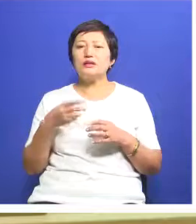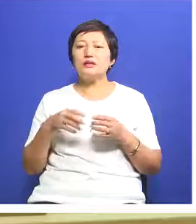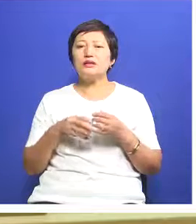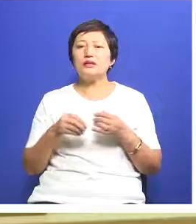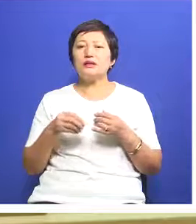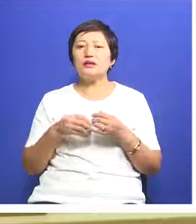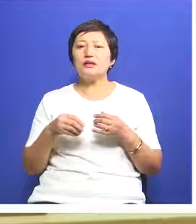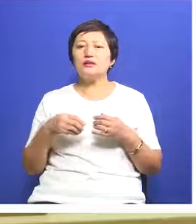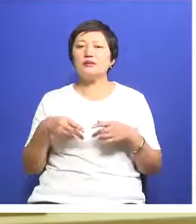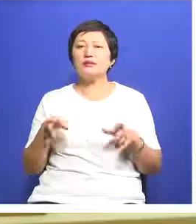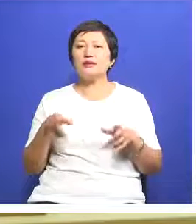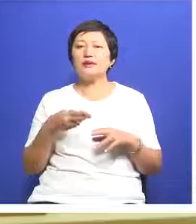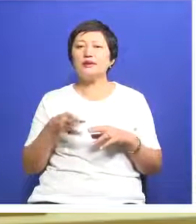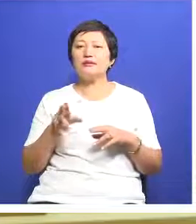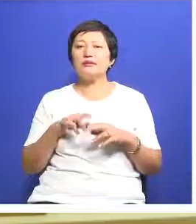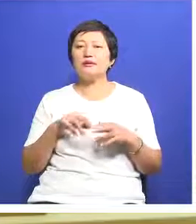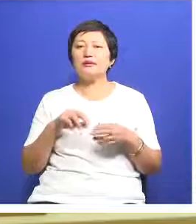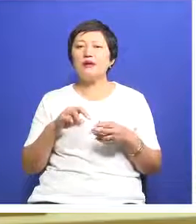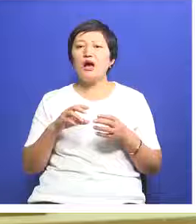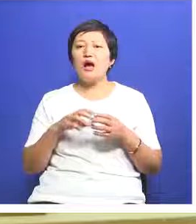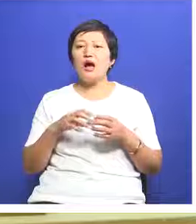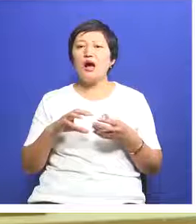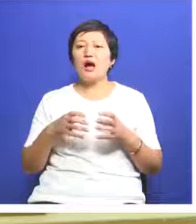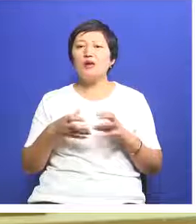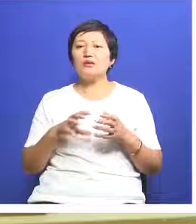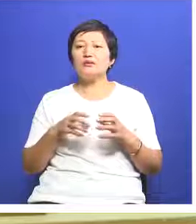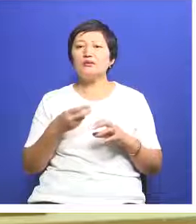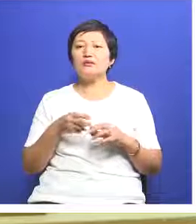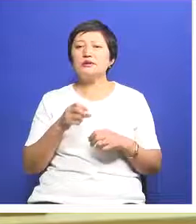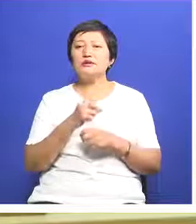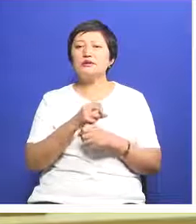кейін қайтарылып беріледі. Және де біз ауыл шаруашылығына